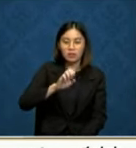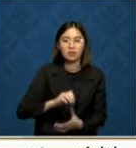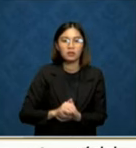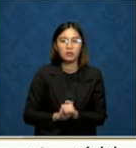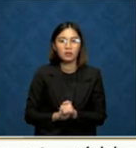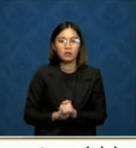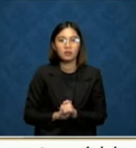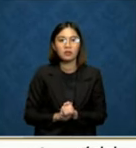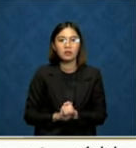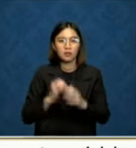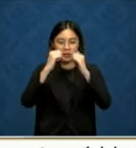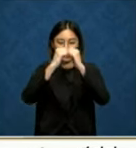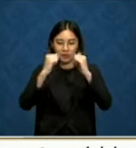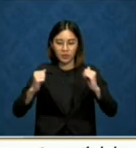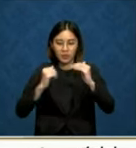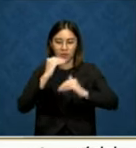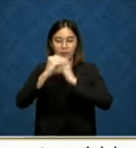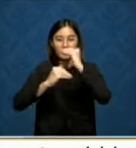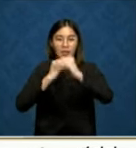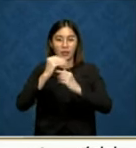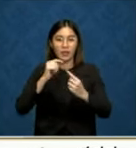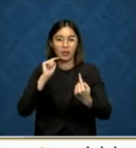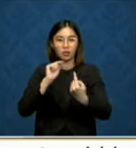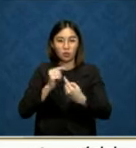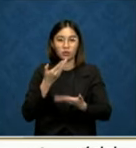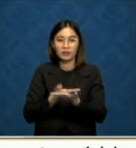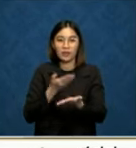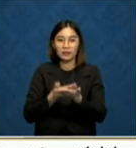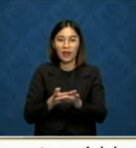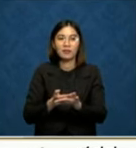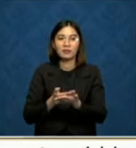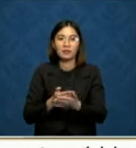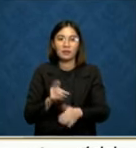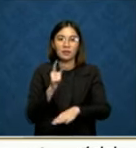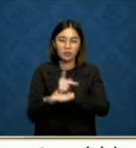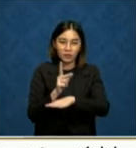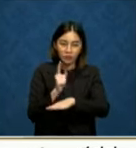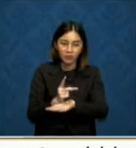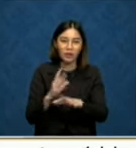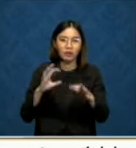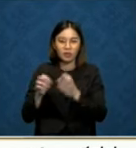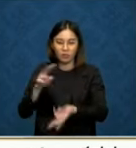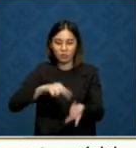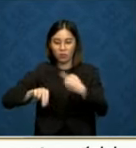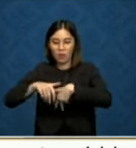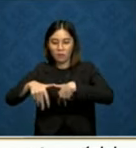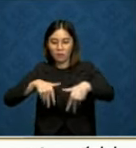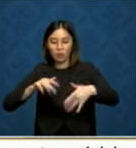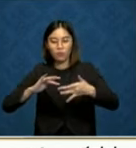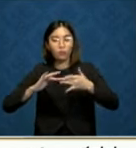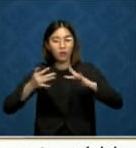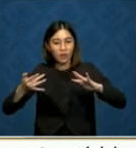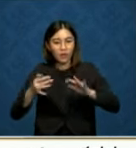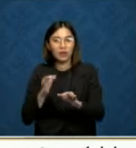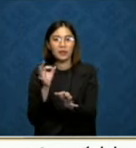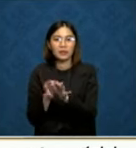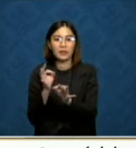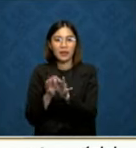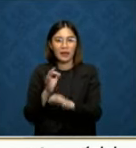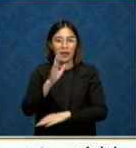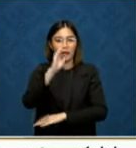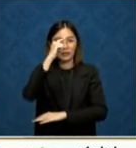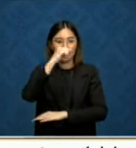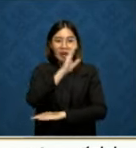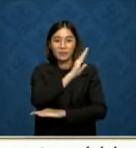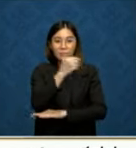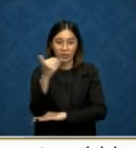ะสังคมสำนักงานพัฒนาธุรกรมทาง Electronics นะฮะเรื่องการคุมครองผู้บรโภคออนไลน์ธนาคารแงประเทศไ